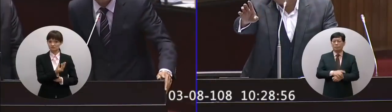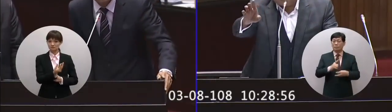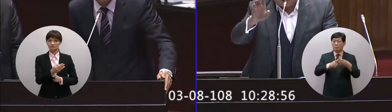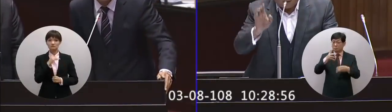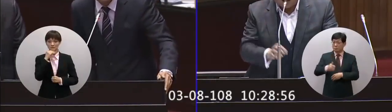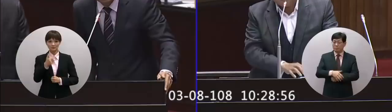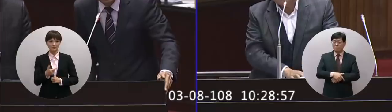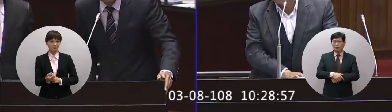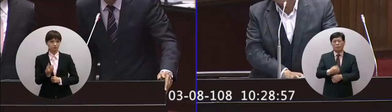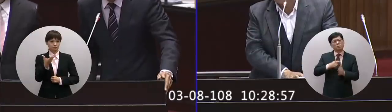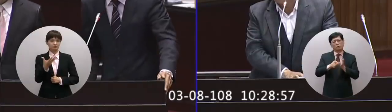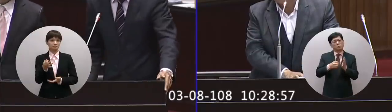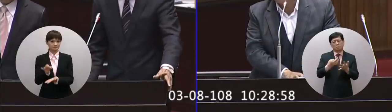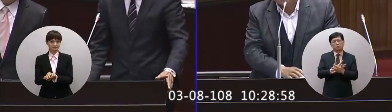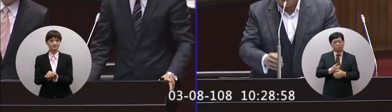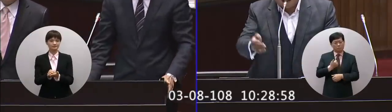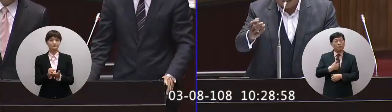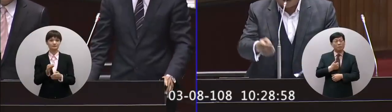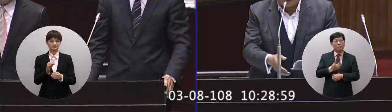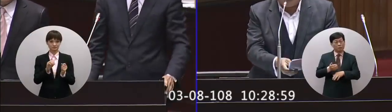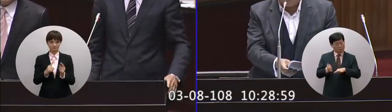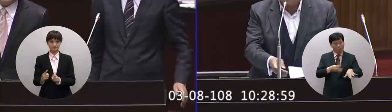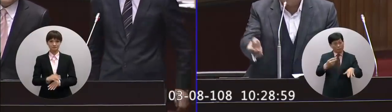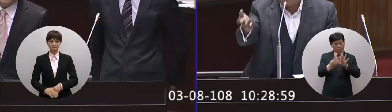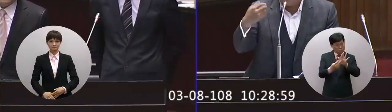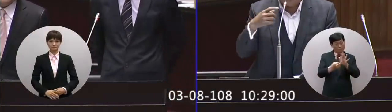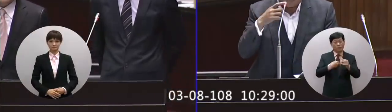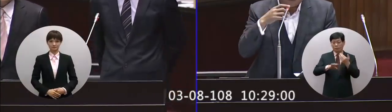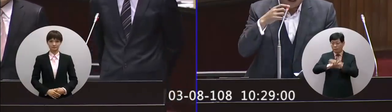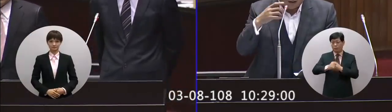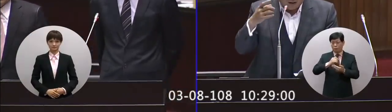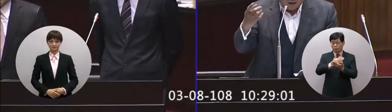回稳。 诸位，我时间有限，好不好？你刚你若要甲我说明，拜托你用书面的给我，好。